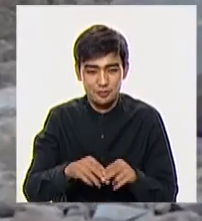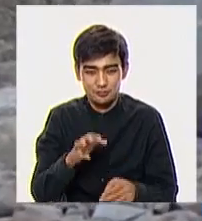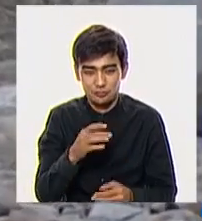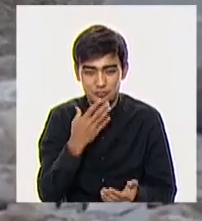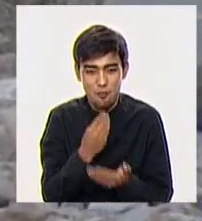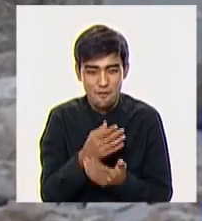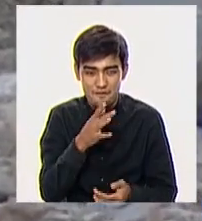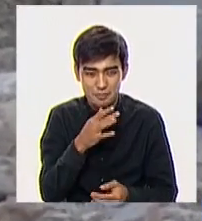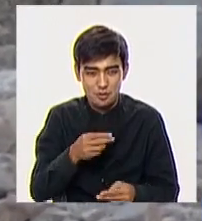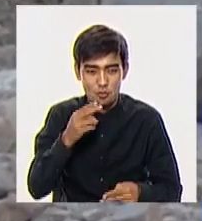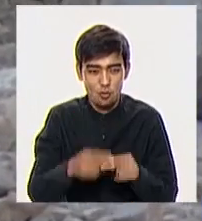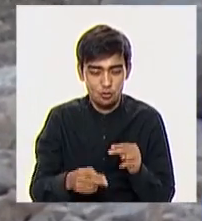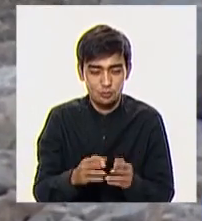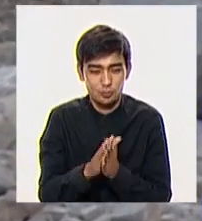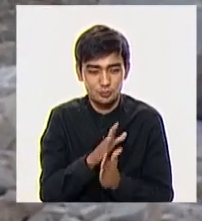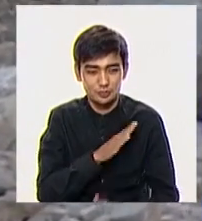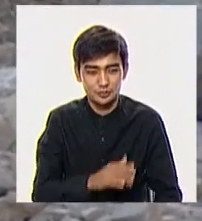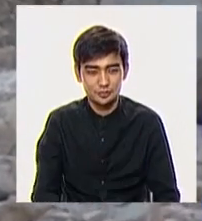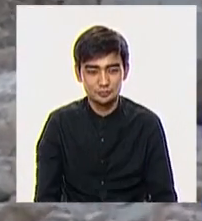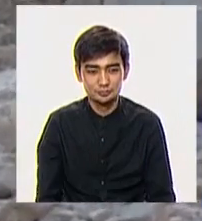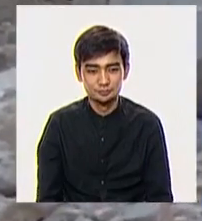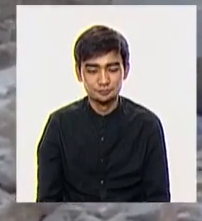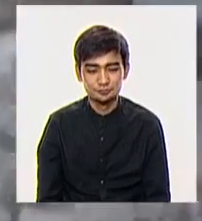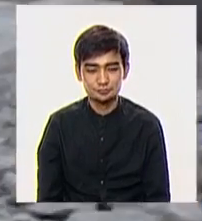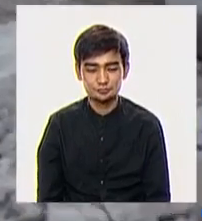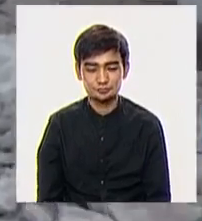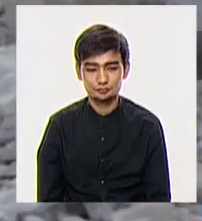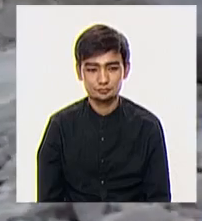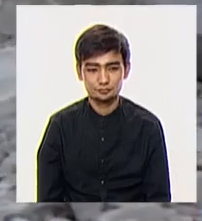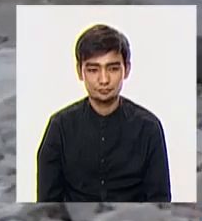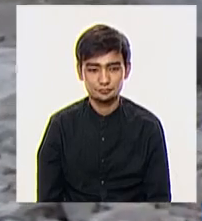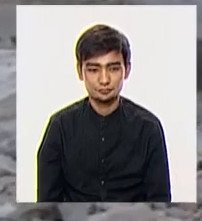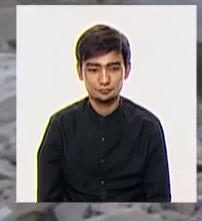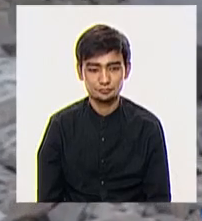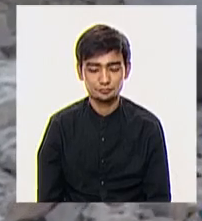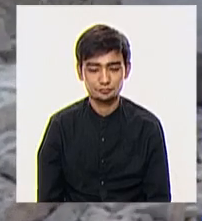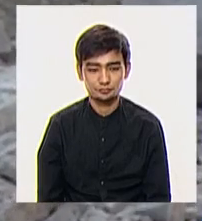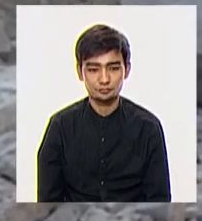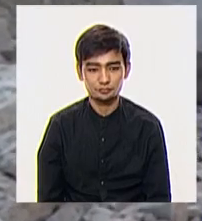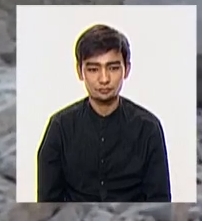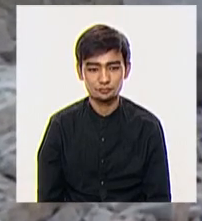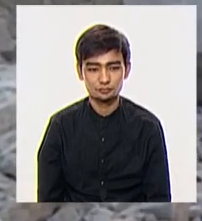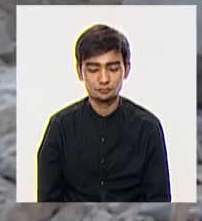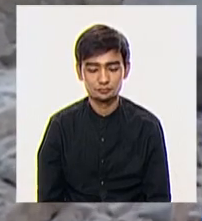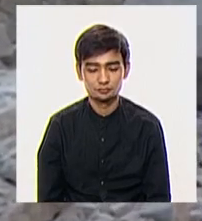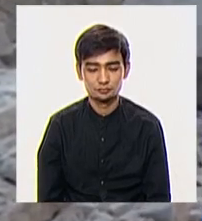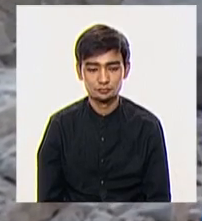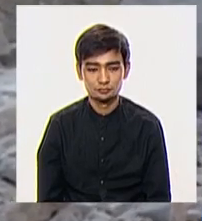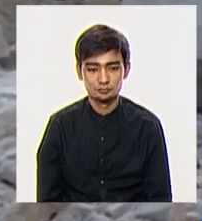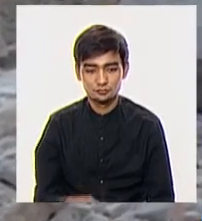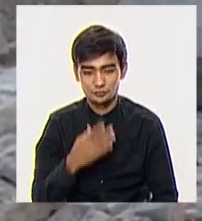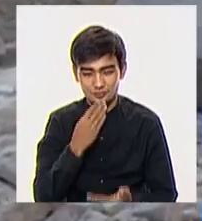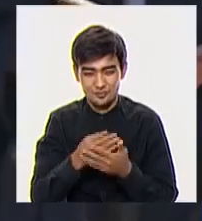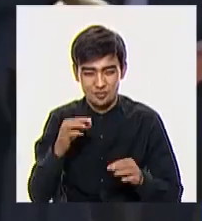бітуін тіледі. Осы құранның баракатымен, осы жасалып жатқан осы жұмысқа өзіңнің берекетіңді де артып, бәле